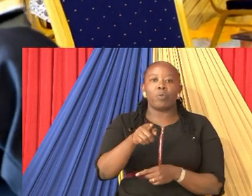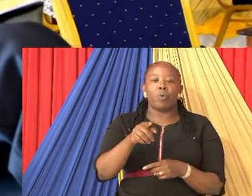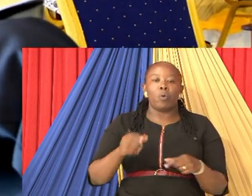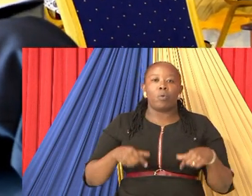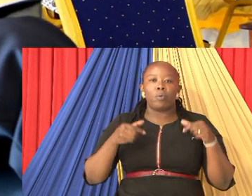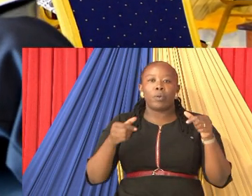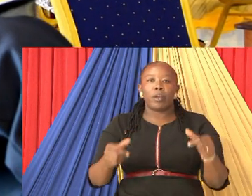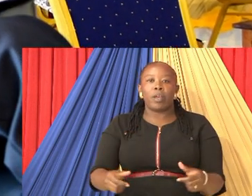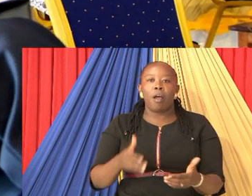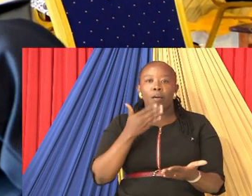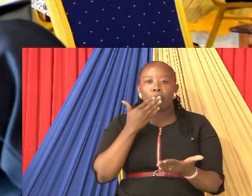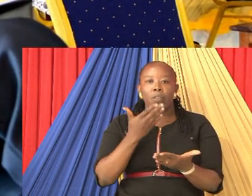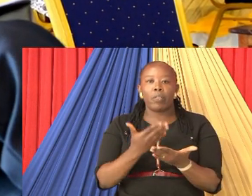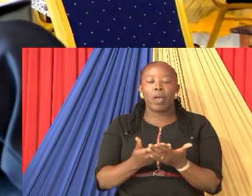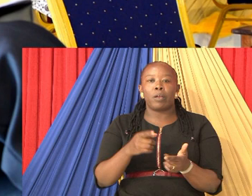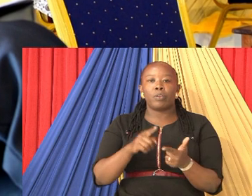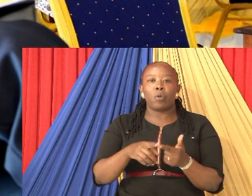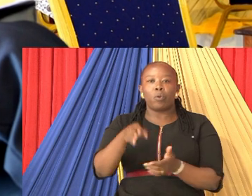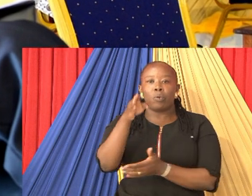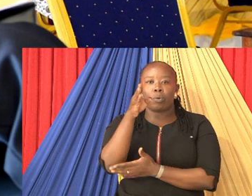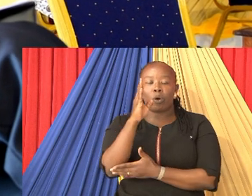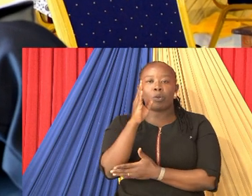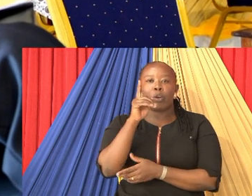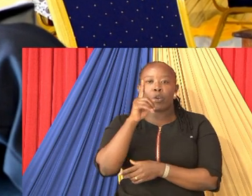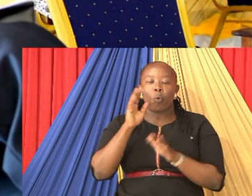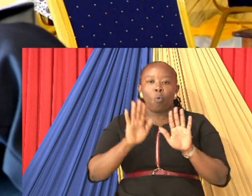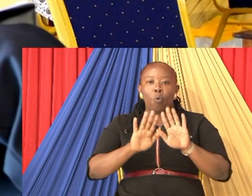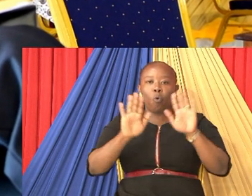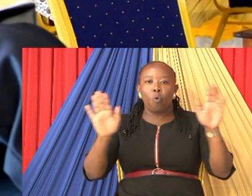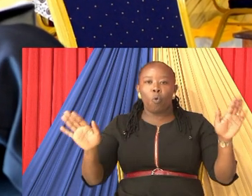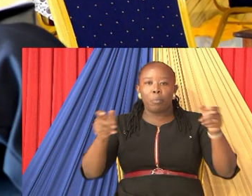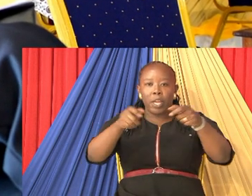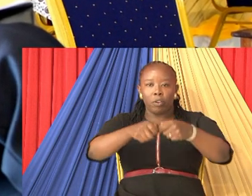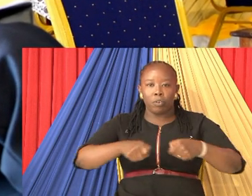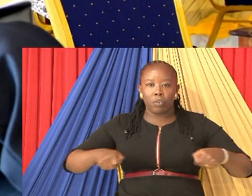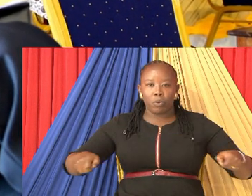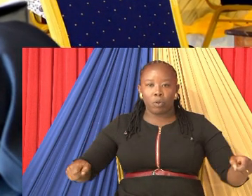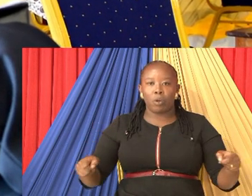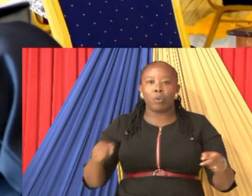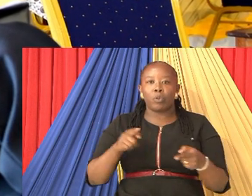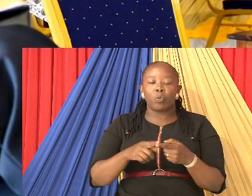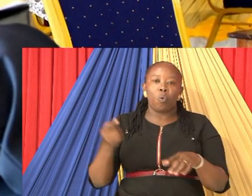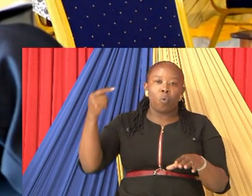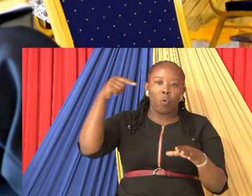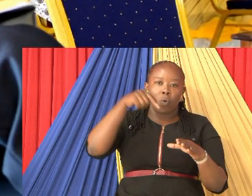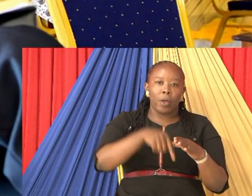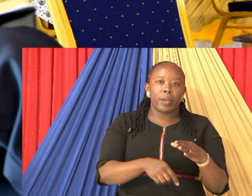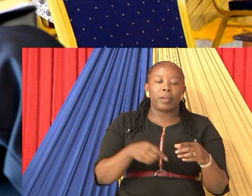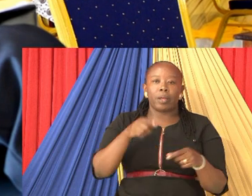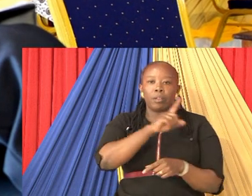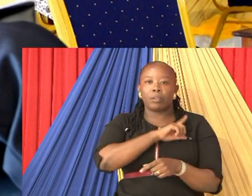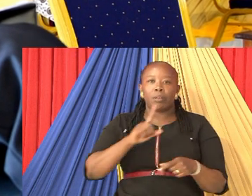wa kuingia mbele zake Mungu. Na tukiingia kwake Mungu, kunayo mengi na mazuri